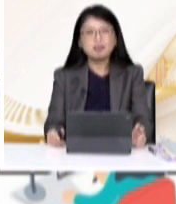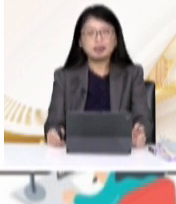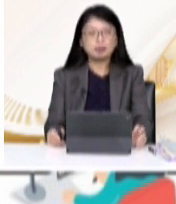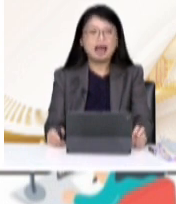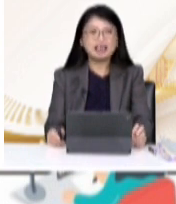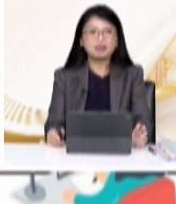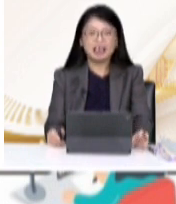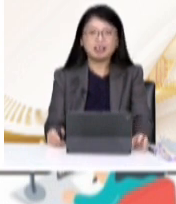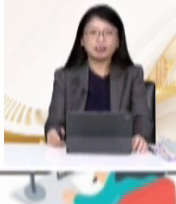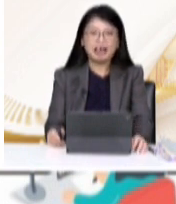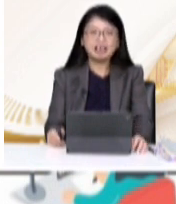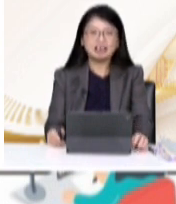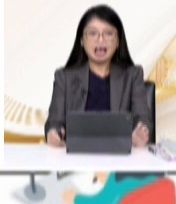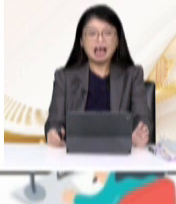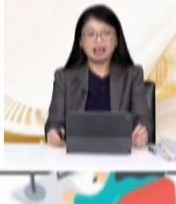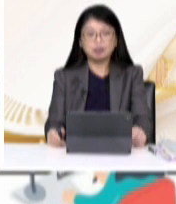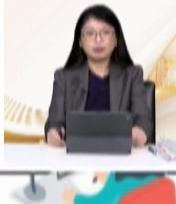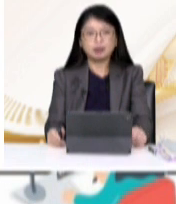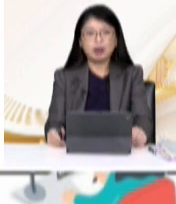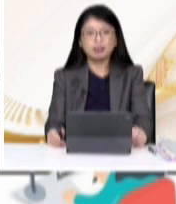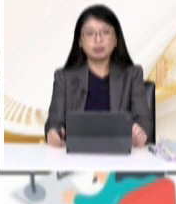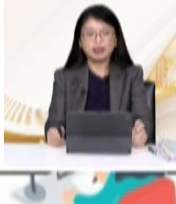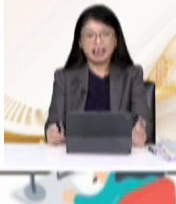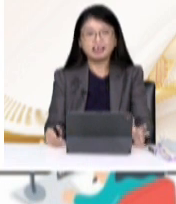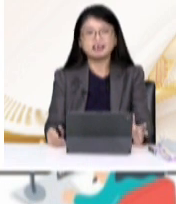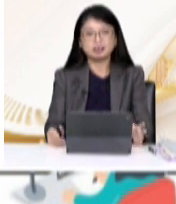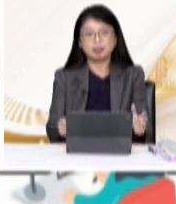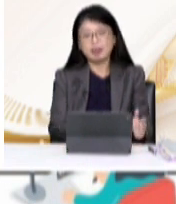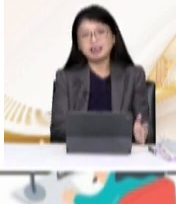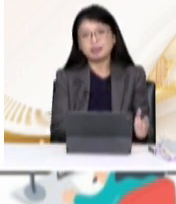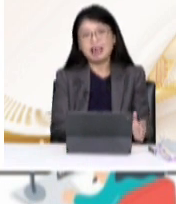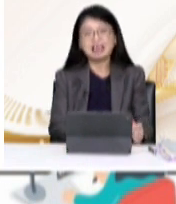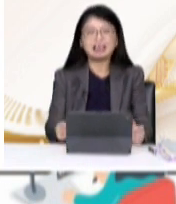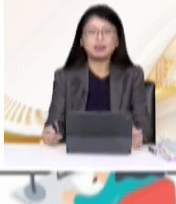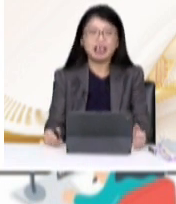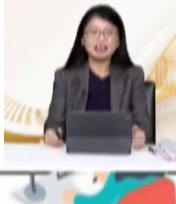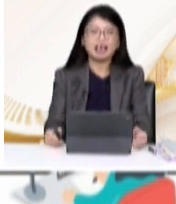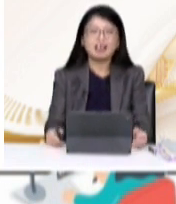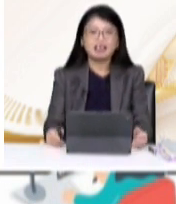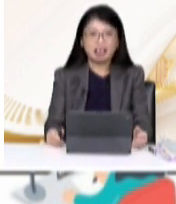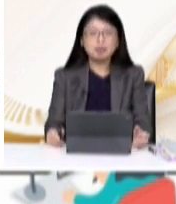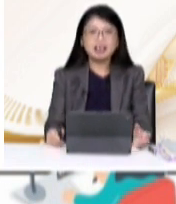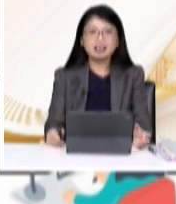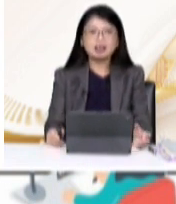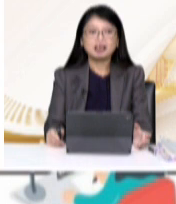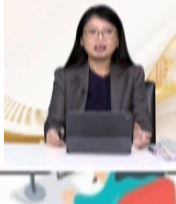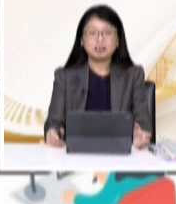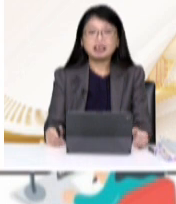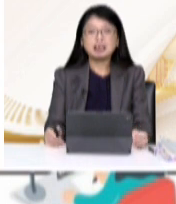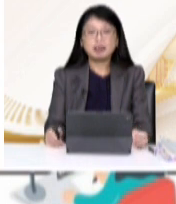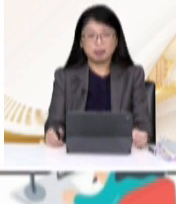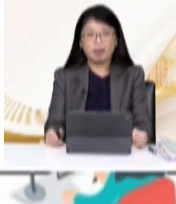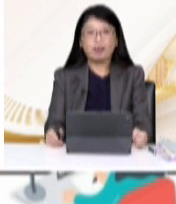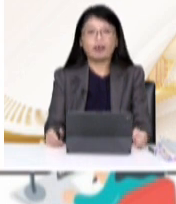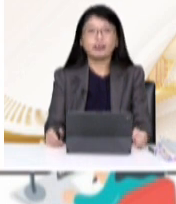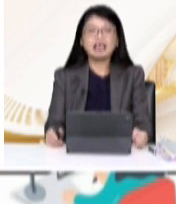อ๊ะปัจจุบันเนี่ยหน่วยงานของท่านเนี่ยถ้าหากกำหนดเฉพาะตัวแท่งประเภทชำนาญการเท่านั้นเนี่ยท่านมีเจ้าหน้าที่เ